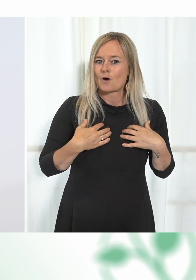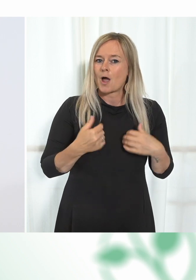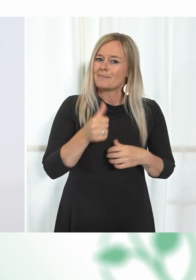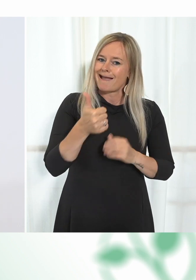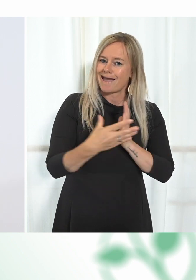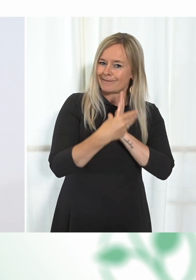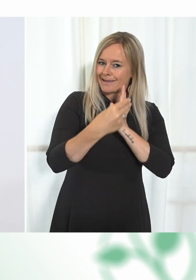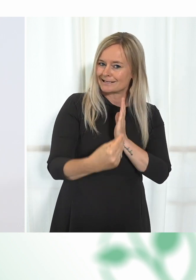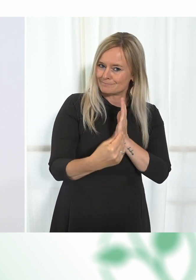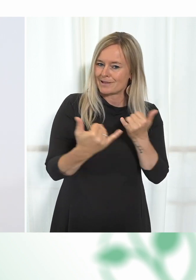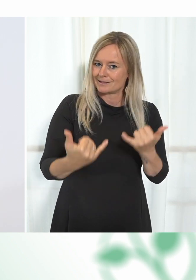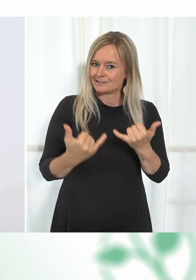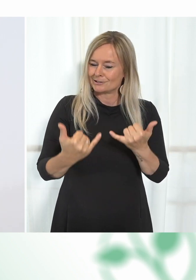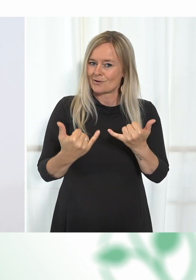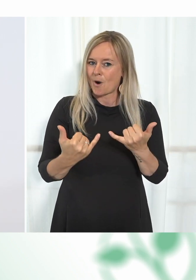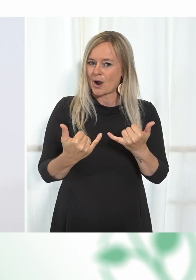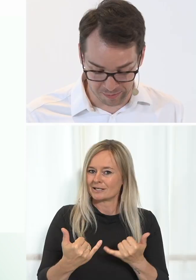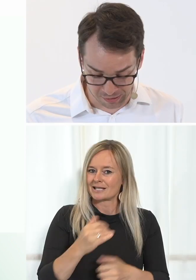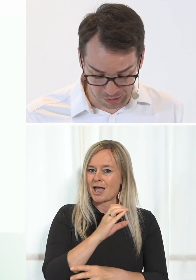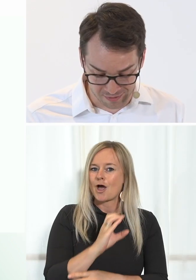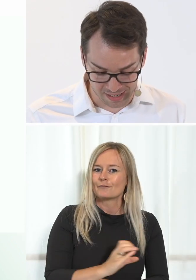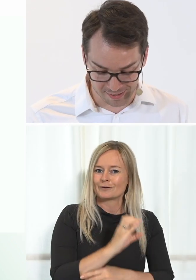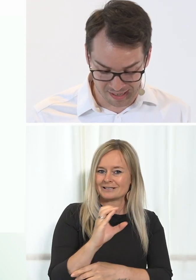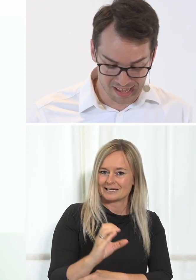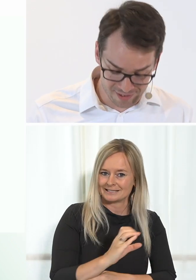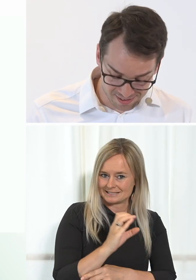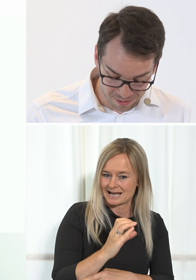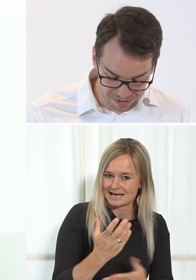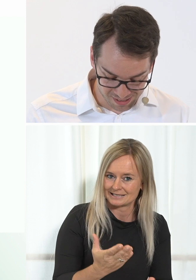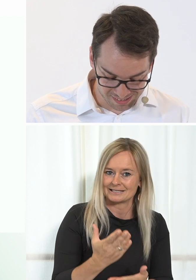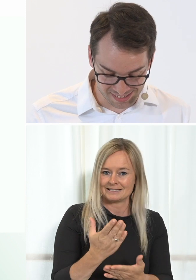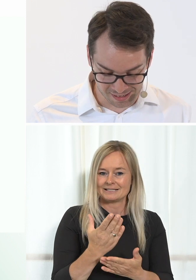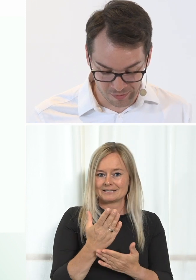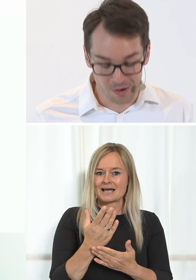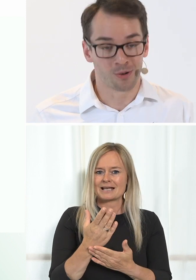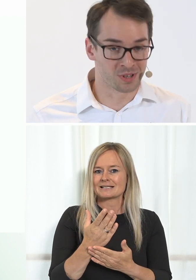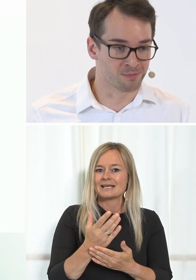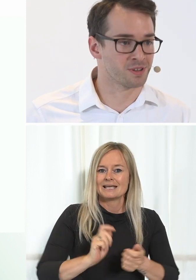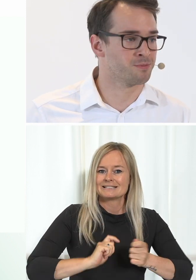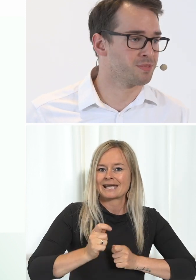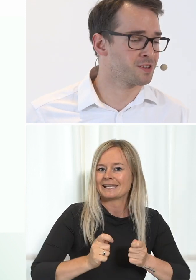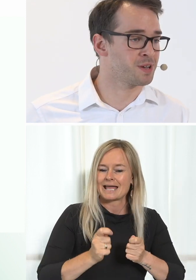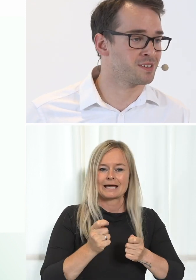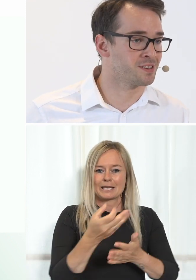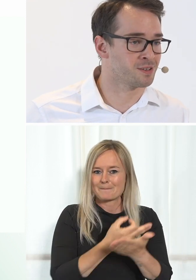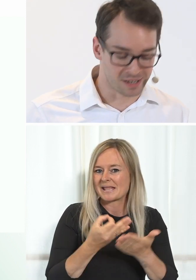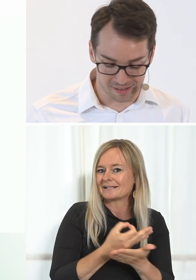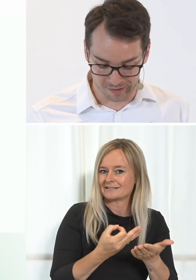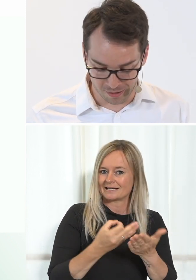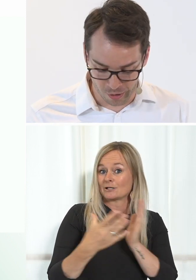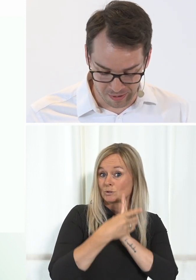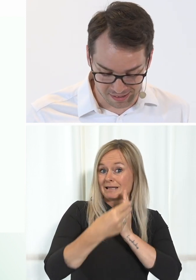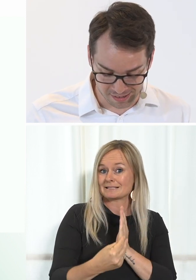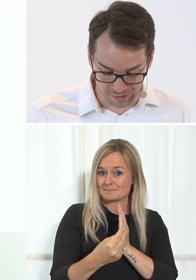Expertin bei uns haben von der Caritas. Sie ist Pädagogin, Erwachsenenbildnerin, Trainerin und eben Expertin in den